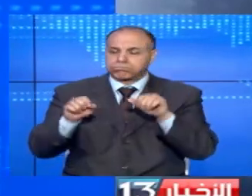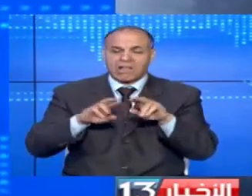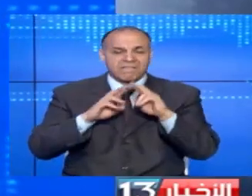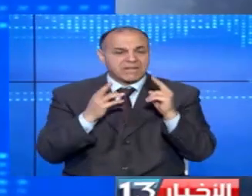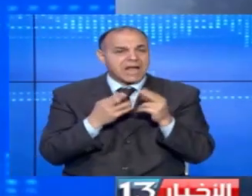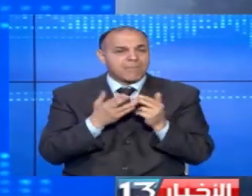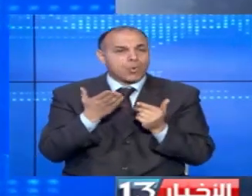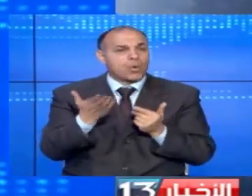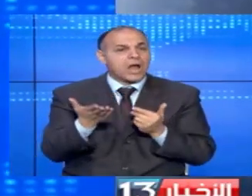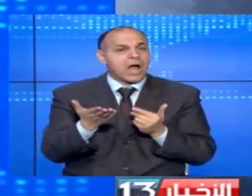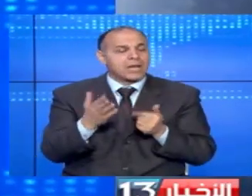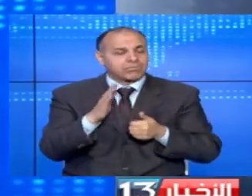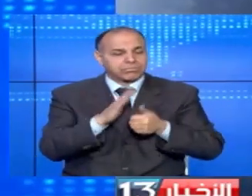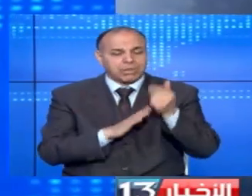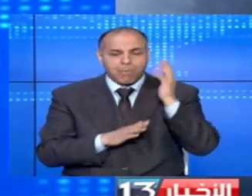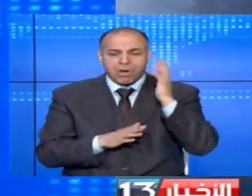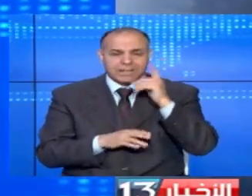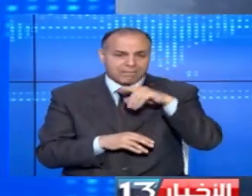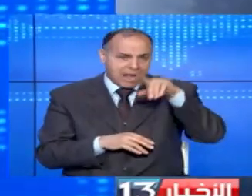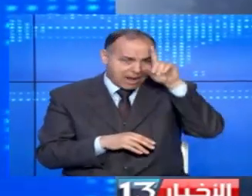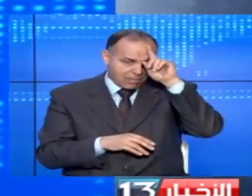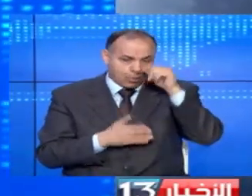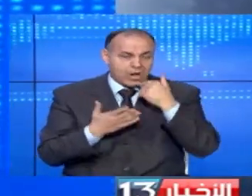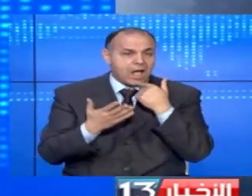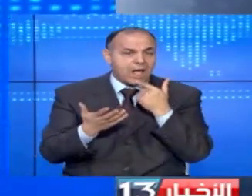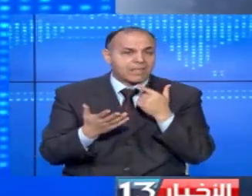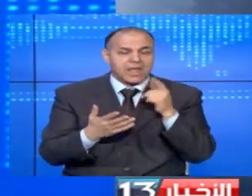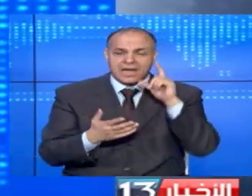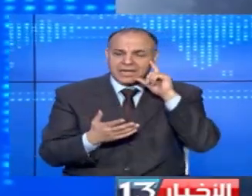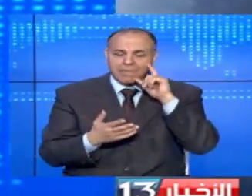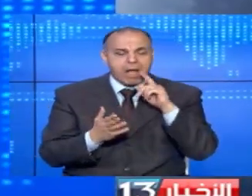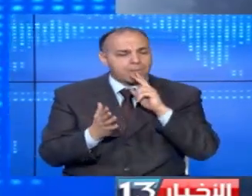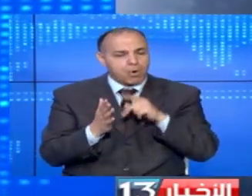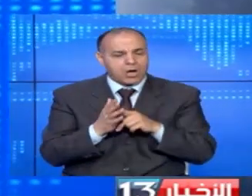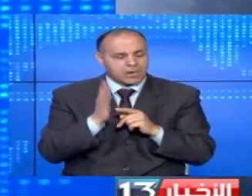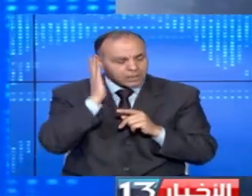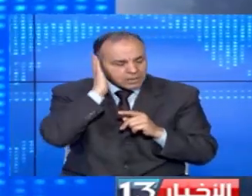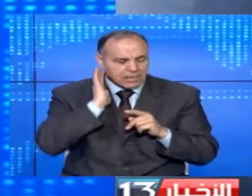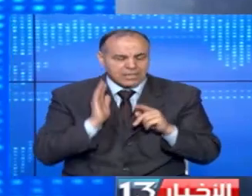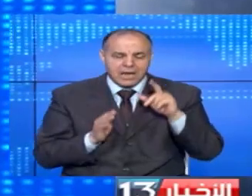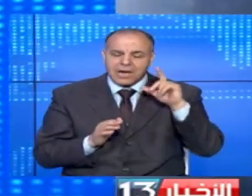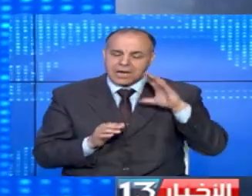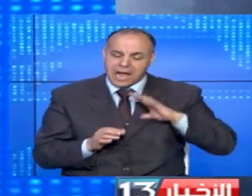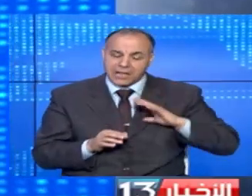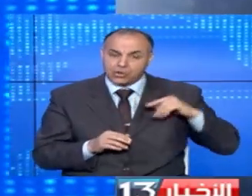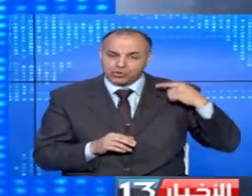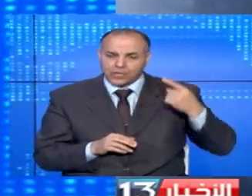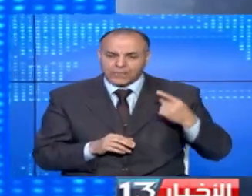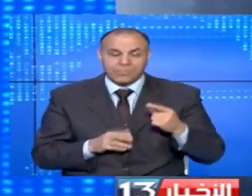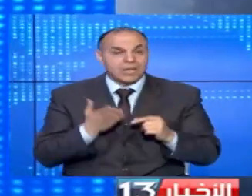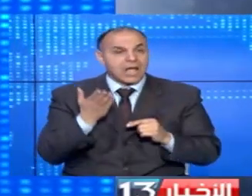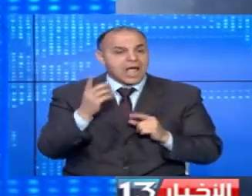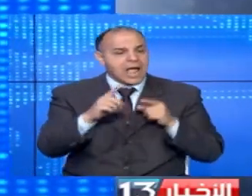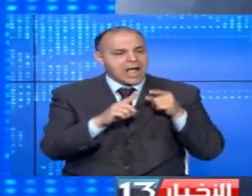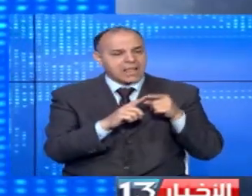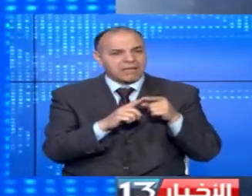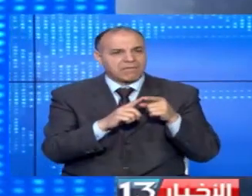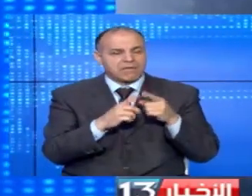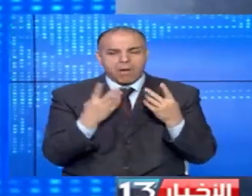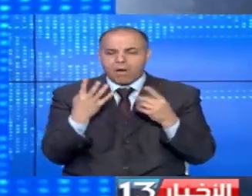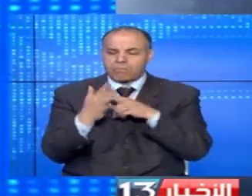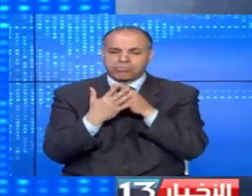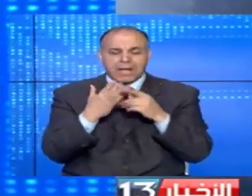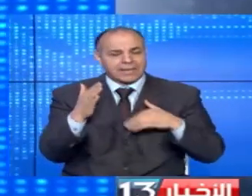من اجل انجاح مؤتمر برلين حول ليبيا المقرر يوم الاحد المقبل ليكون هدفه الموحد